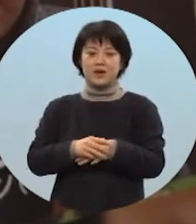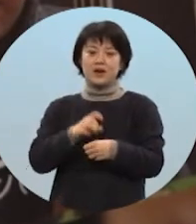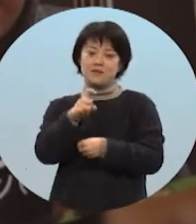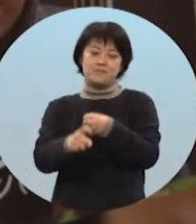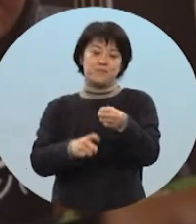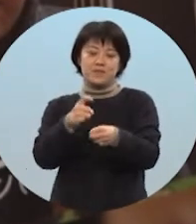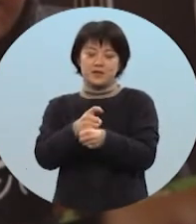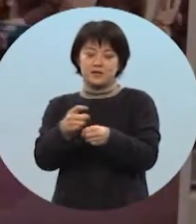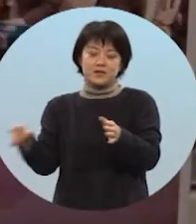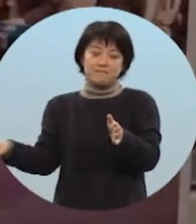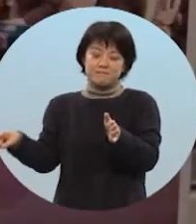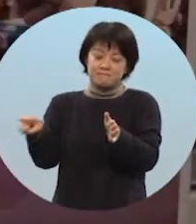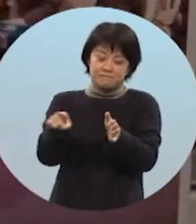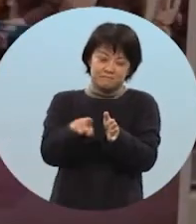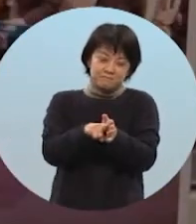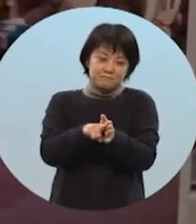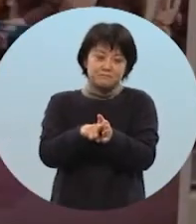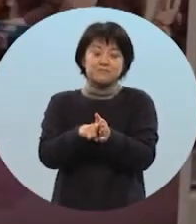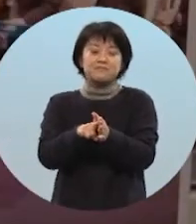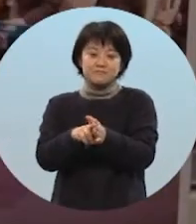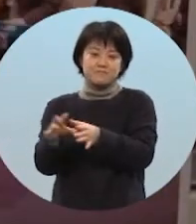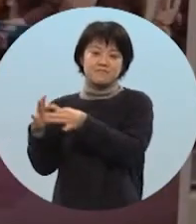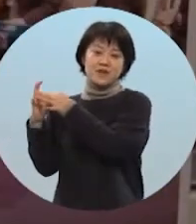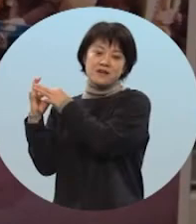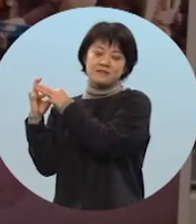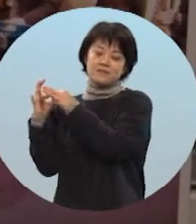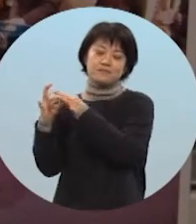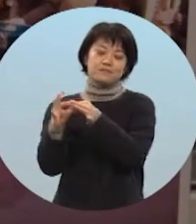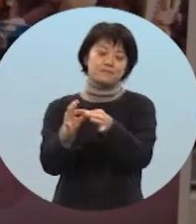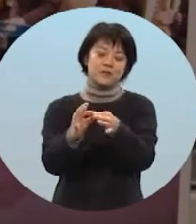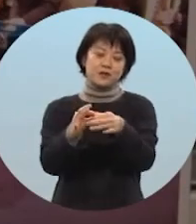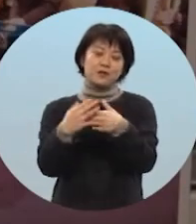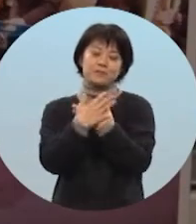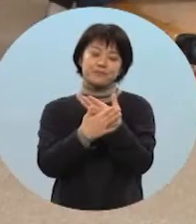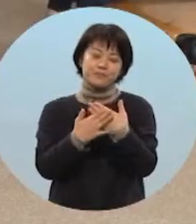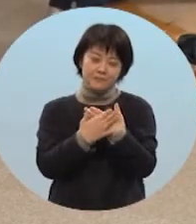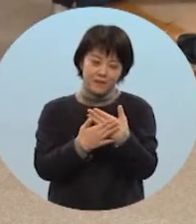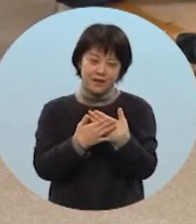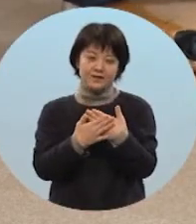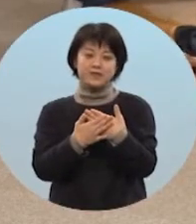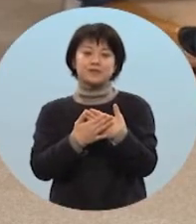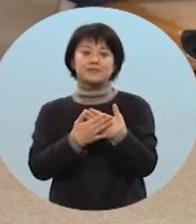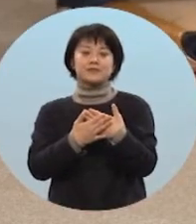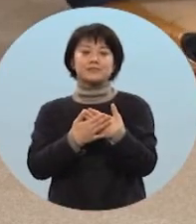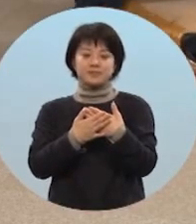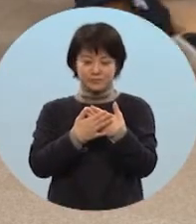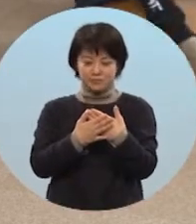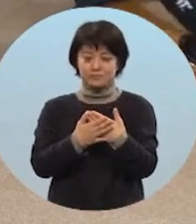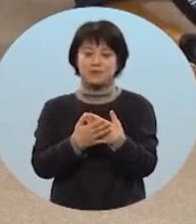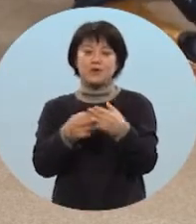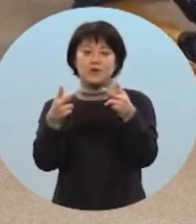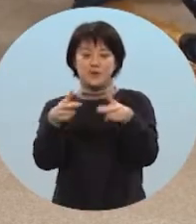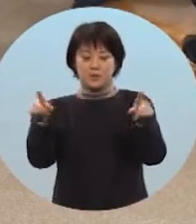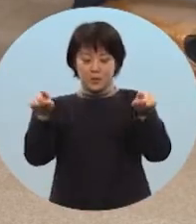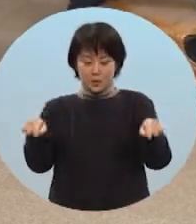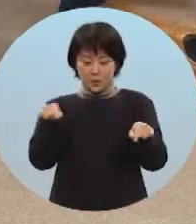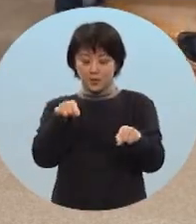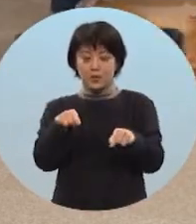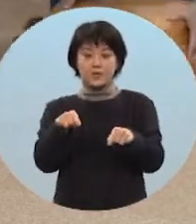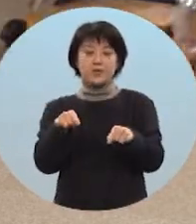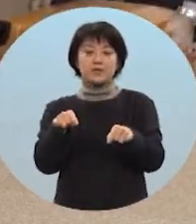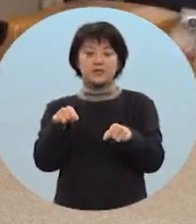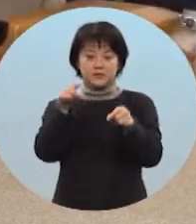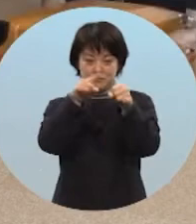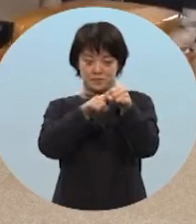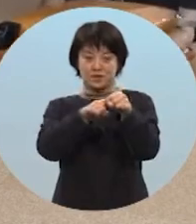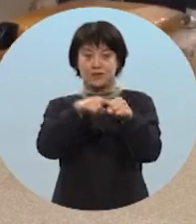している継続は力なりということなんですかね。やっぱりこのイベントを通して野々市という名前もだいぶ知られてるんじゃないかなと思います